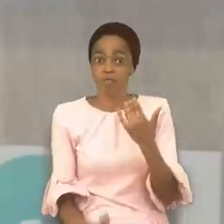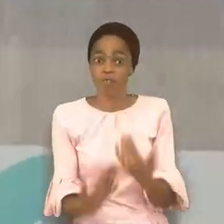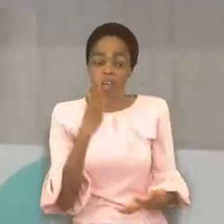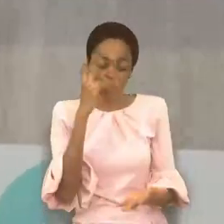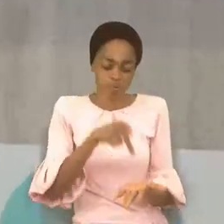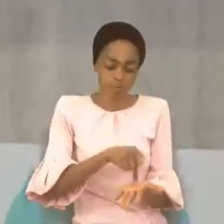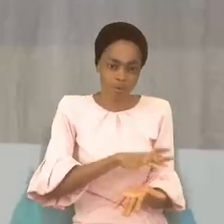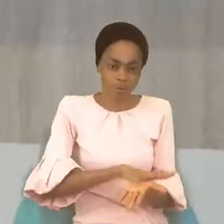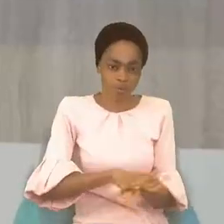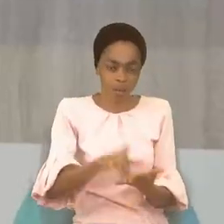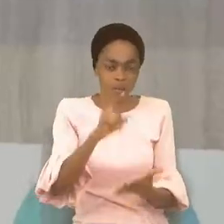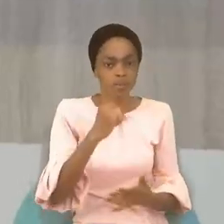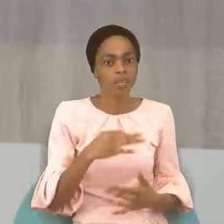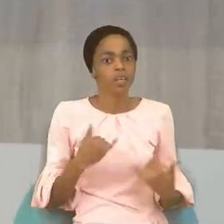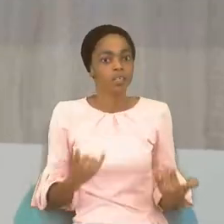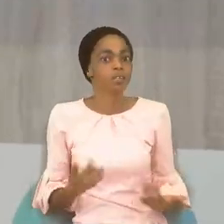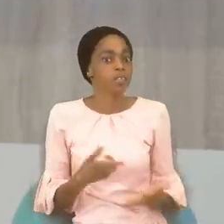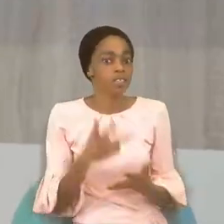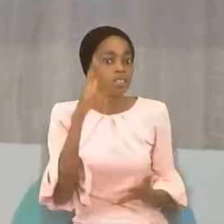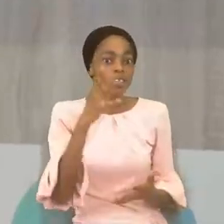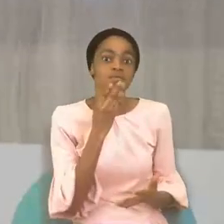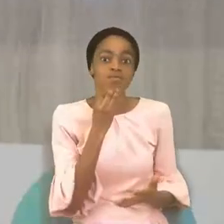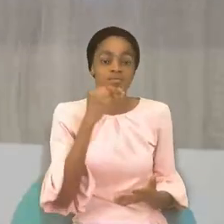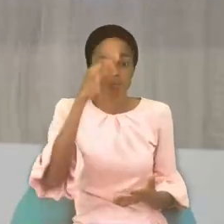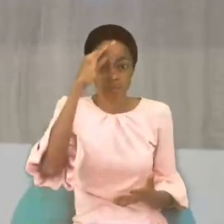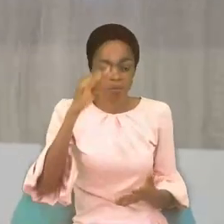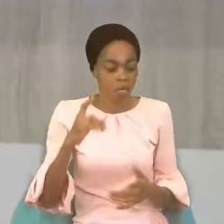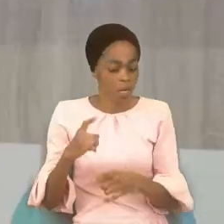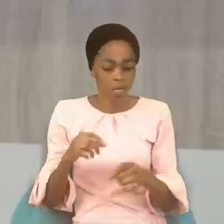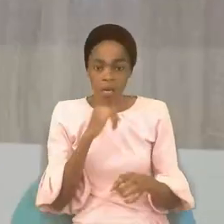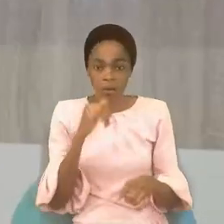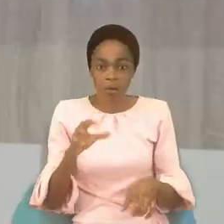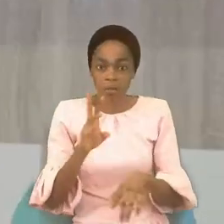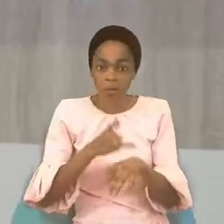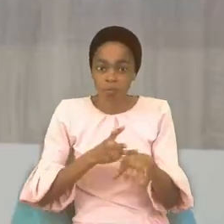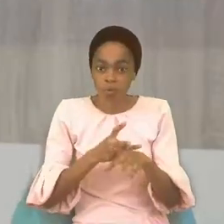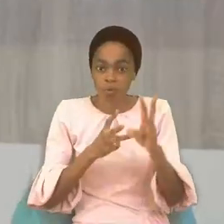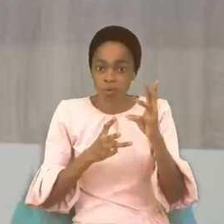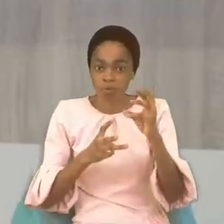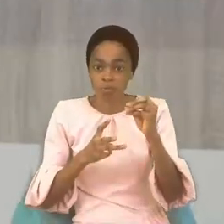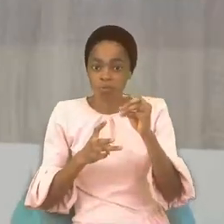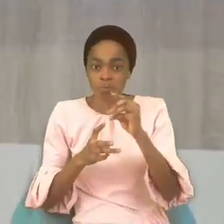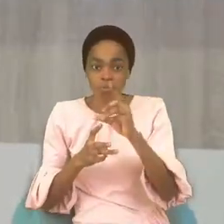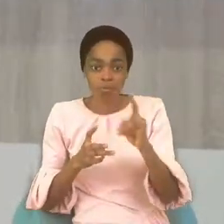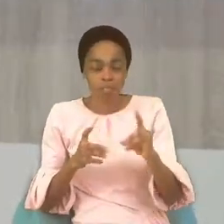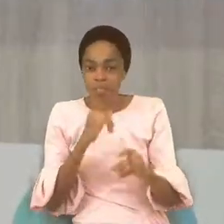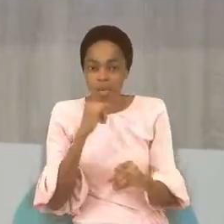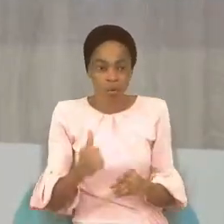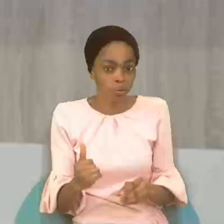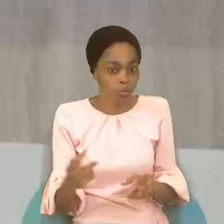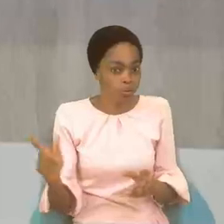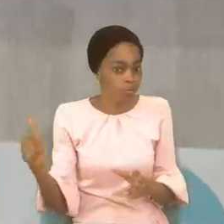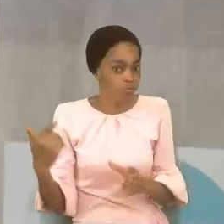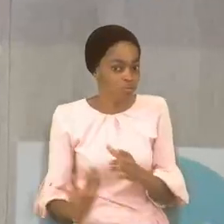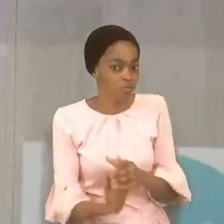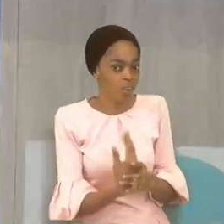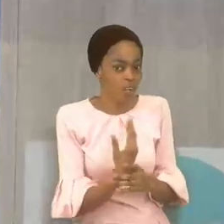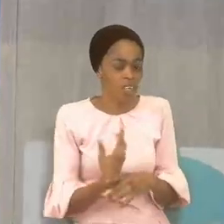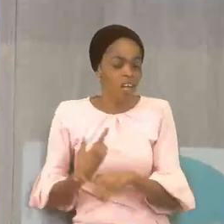Meshach, Shadrach et Abednego, ils n'étaient pas de la paille, ils n'étaient pas du bois, ils n'étaient pas de l'argile. Ils étaient donc